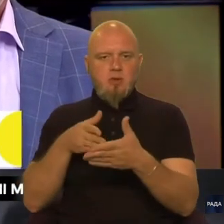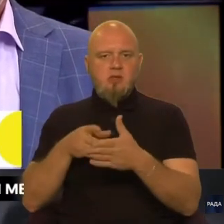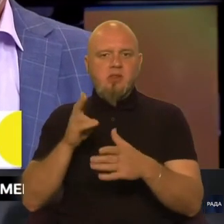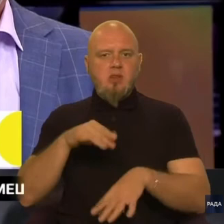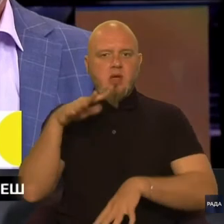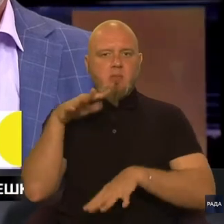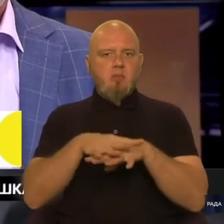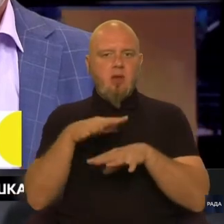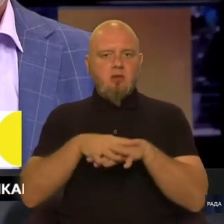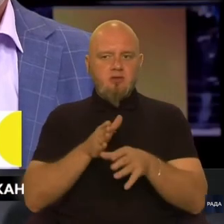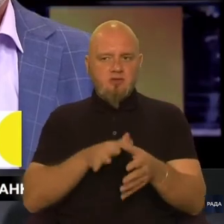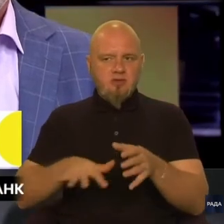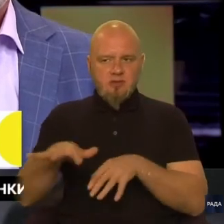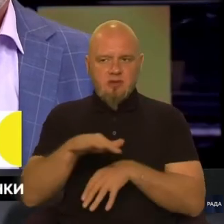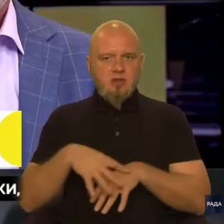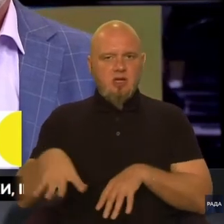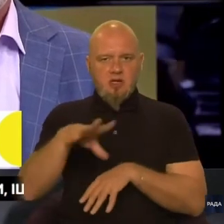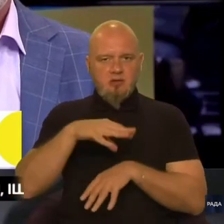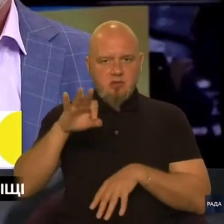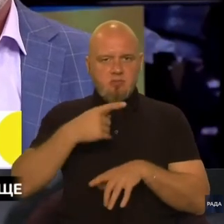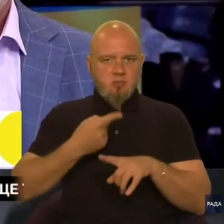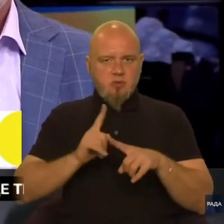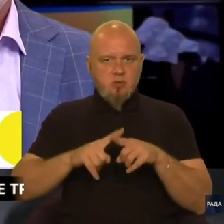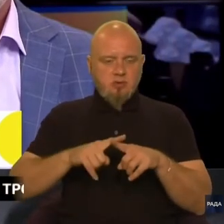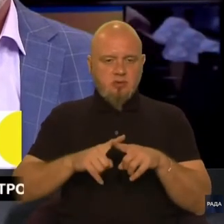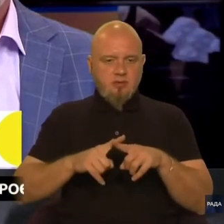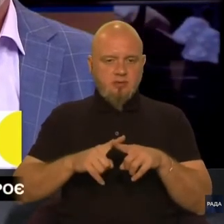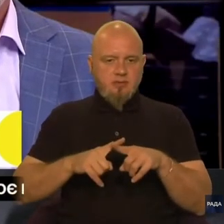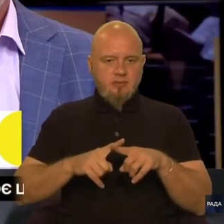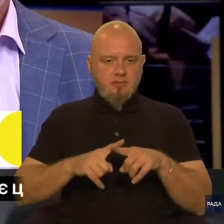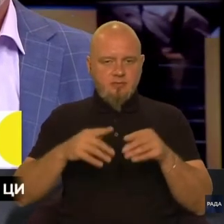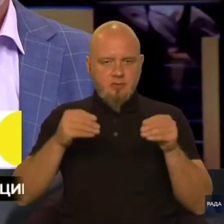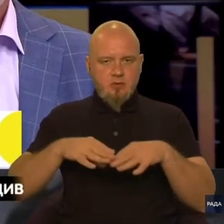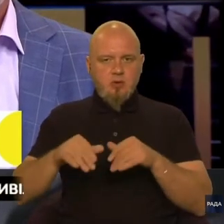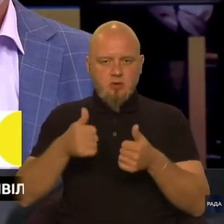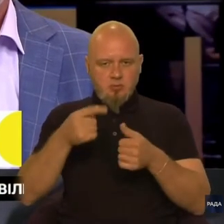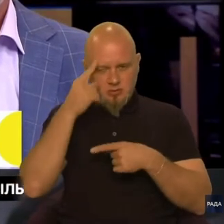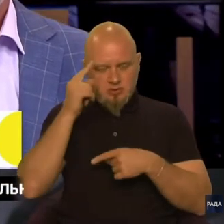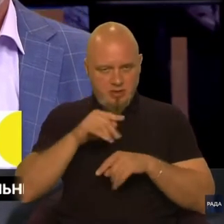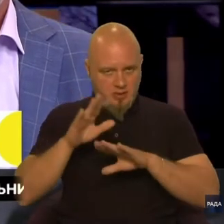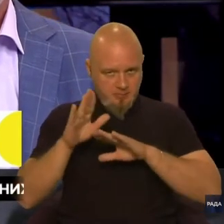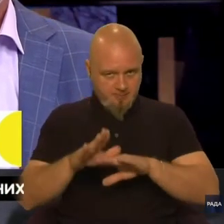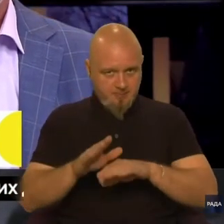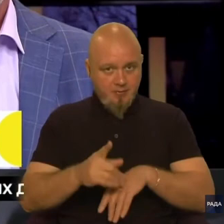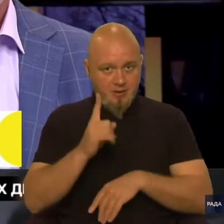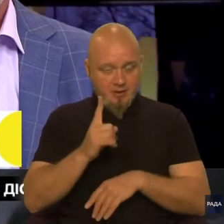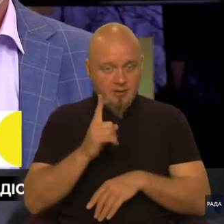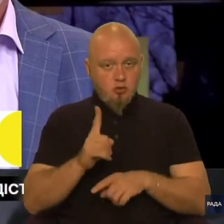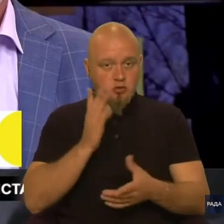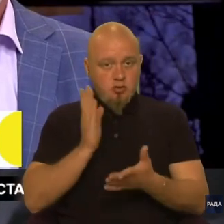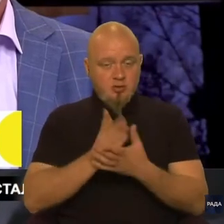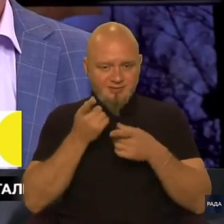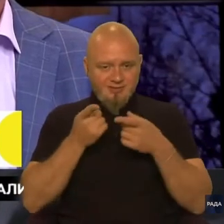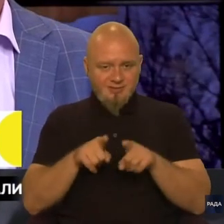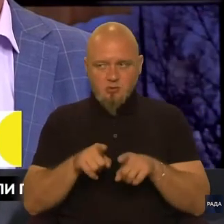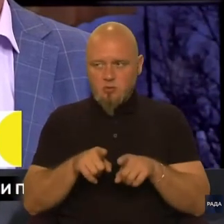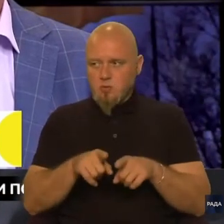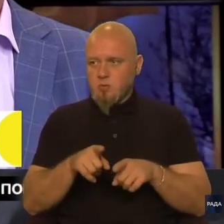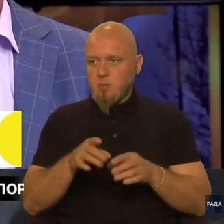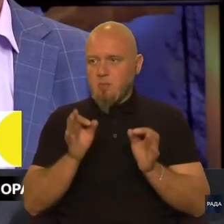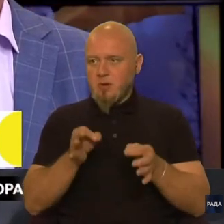банківських сектор Ви всі про це всі про ці кроки добре знаємо але що є дійсно